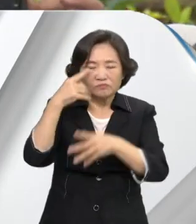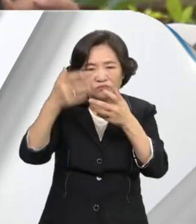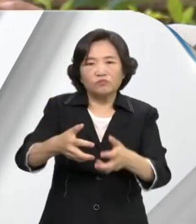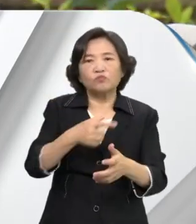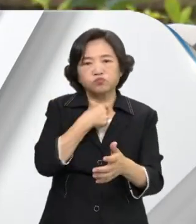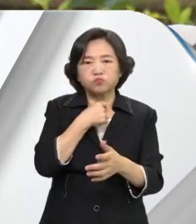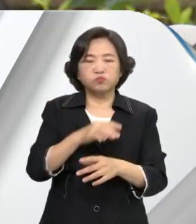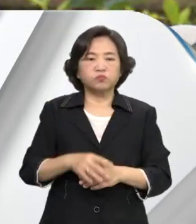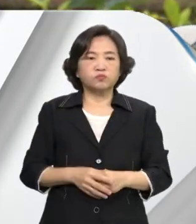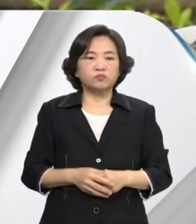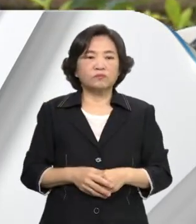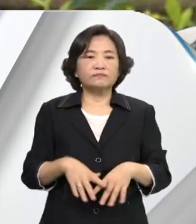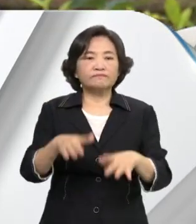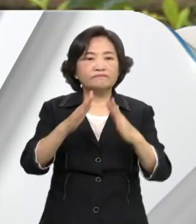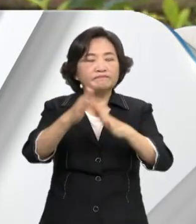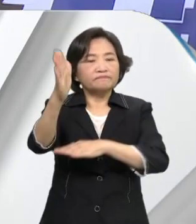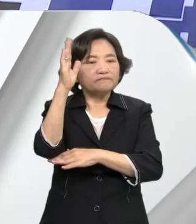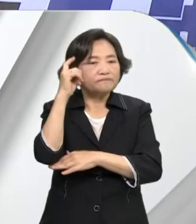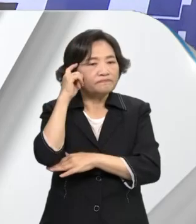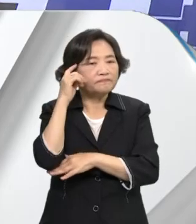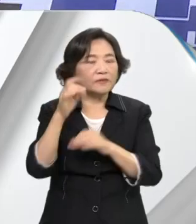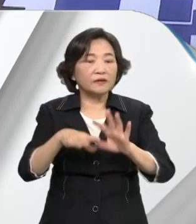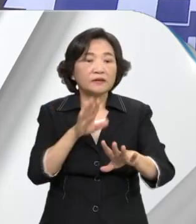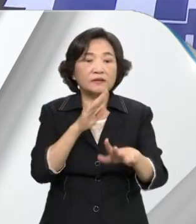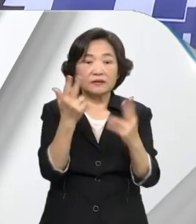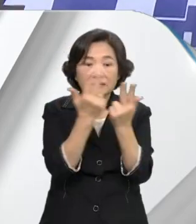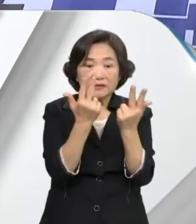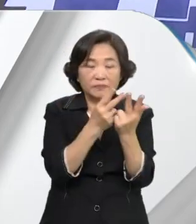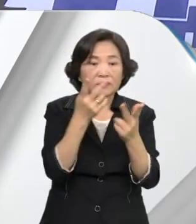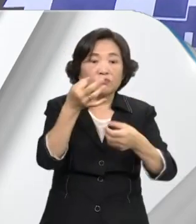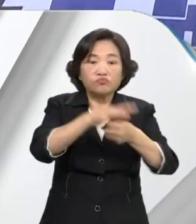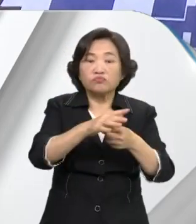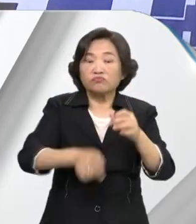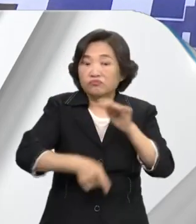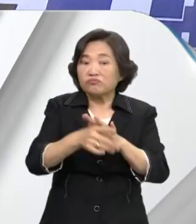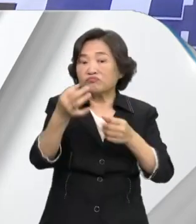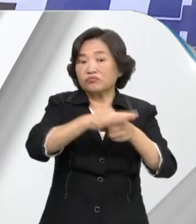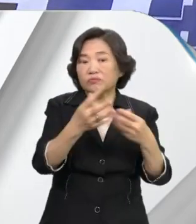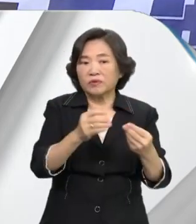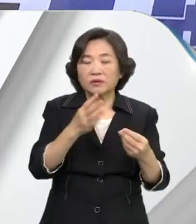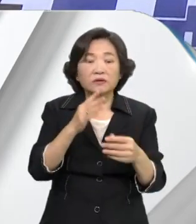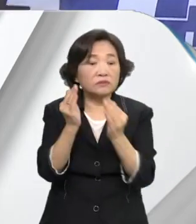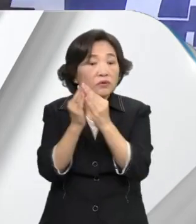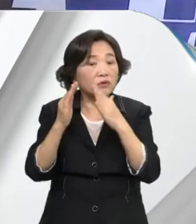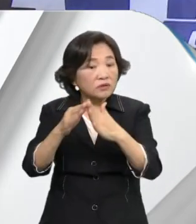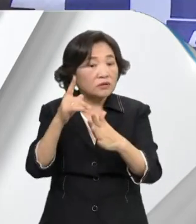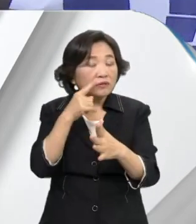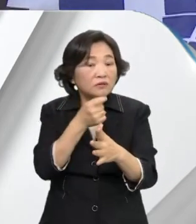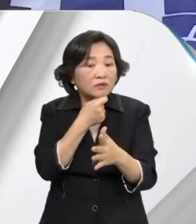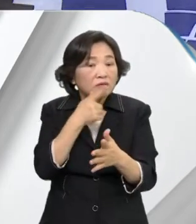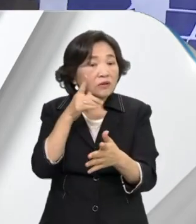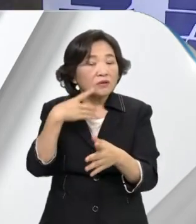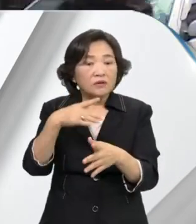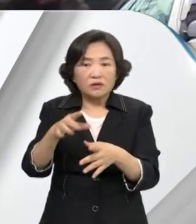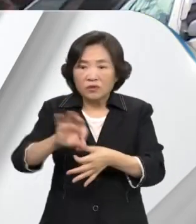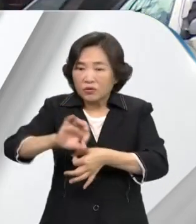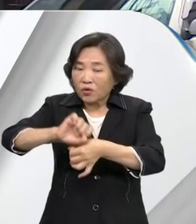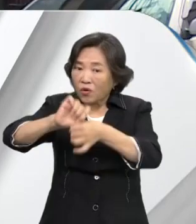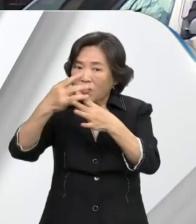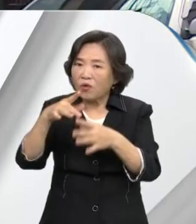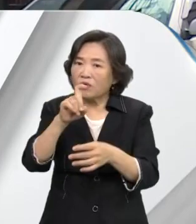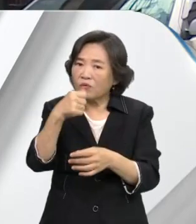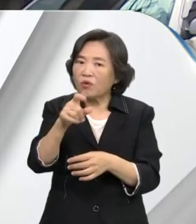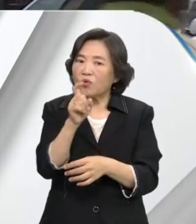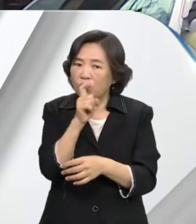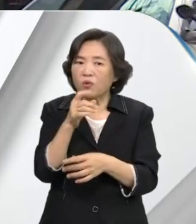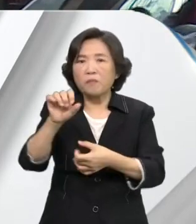众的诉求。桃园市政府强调讲，新北违建无补偿。桃园市加码了后，超过新北市真多。市